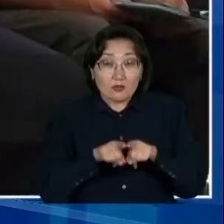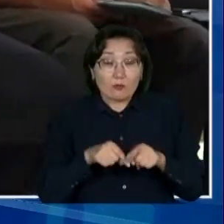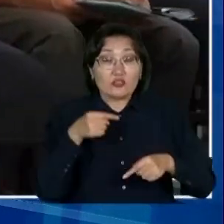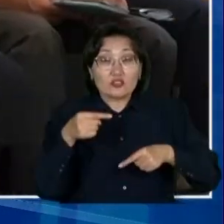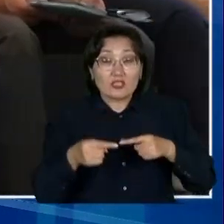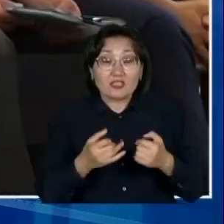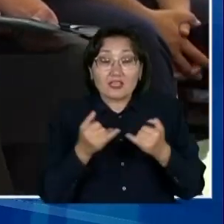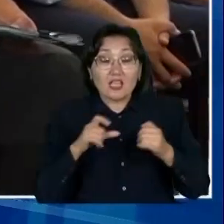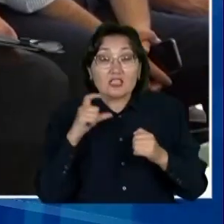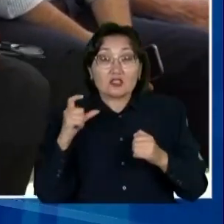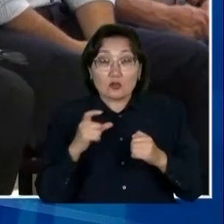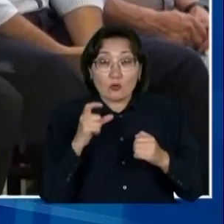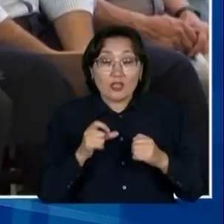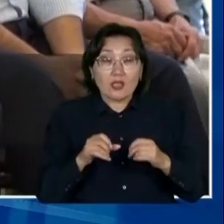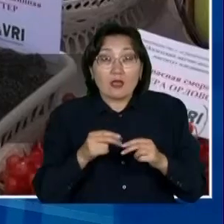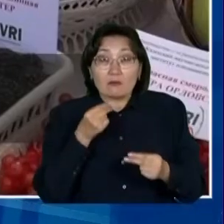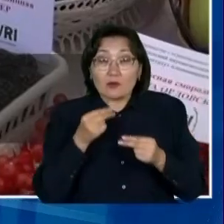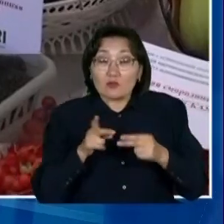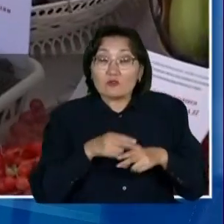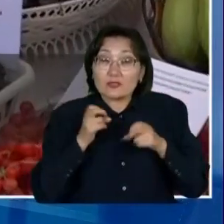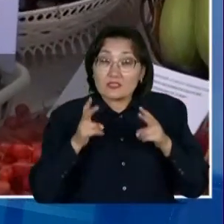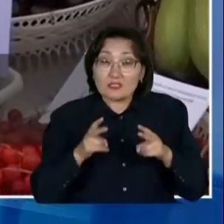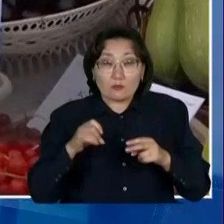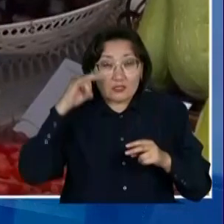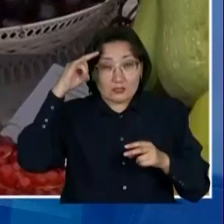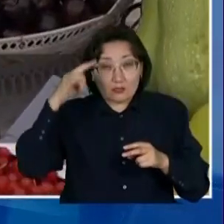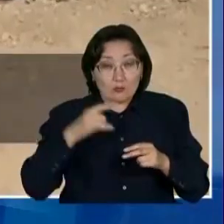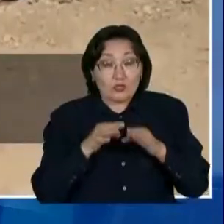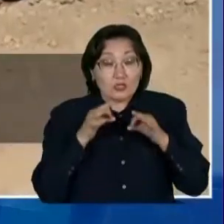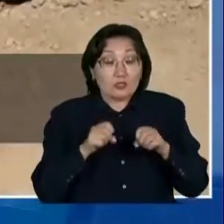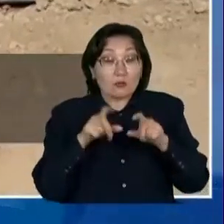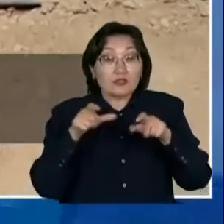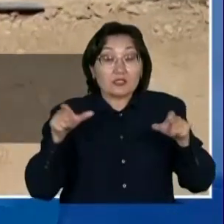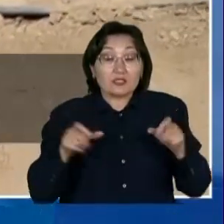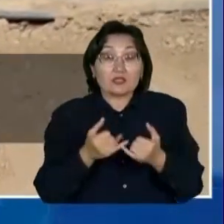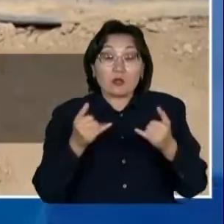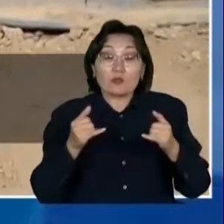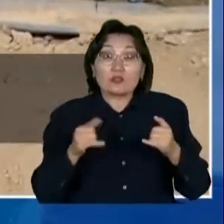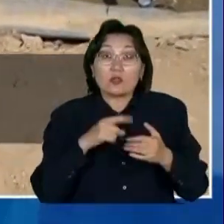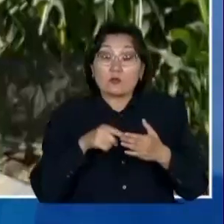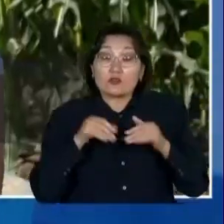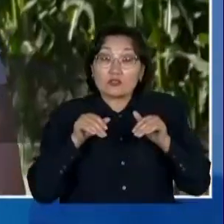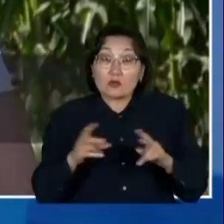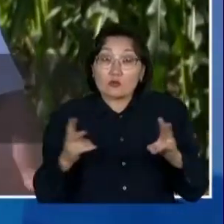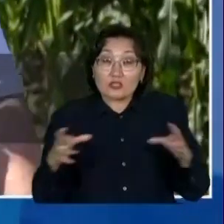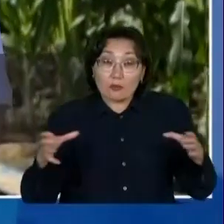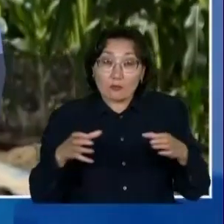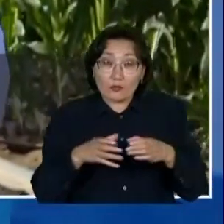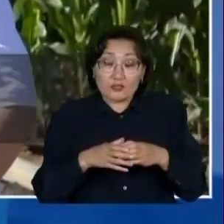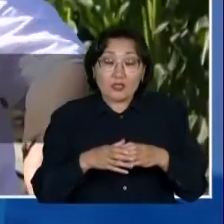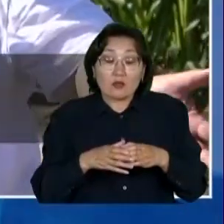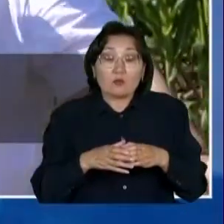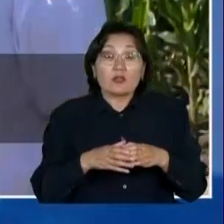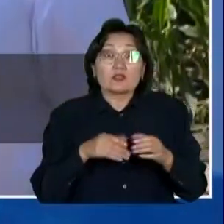последствия для экономики и продовольственной безопасности страны. По словам специалистов, для ее решения необходим комплексный подход, а